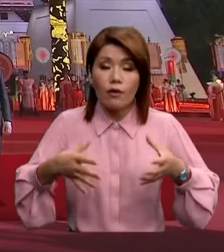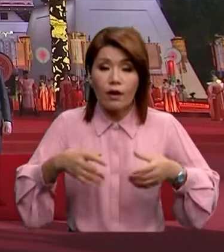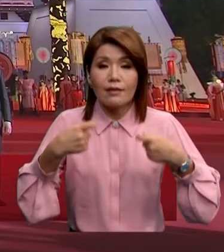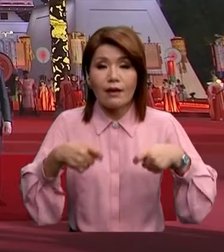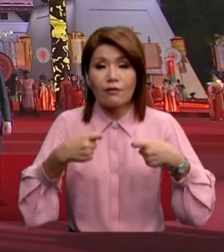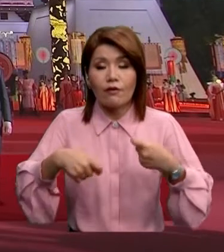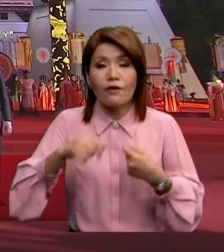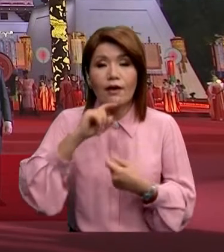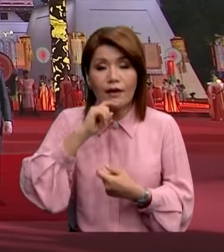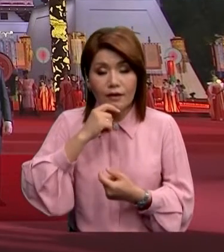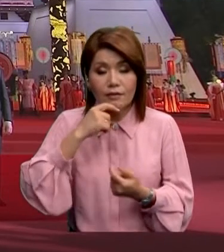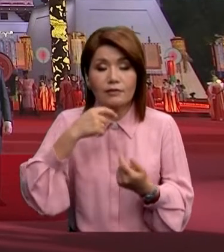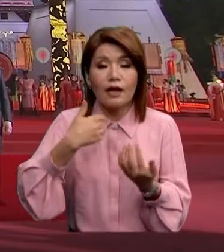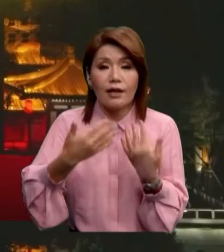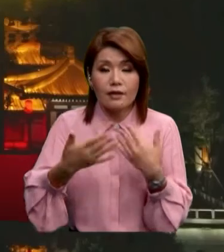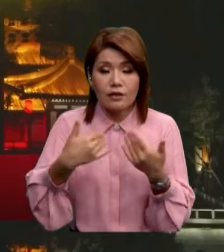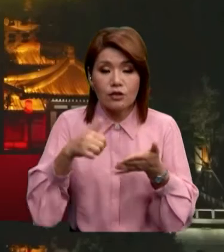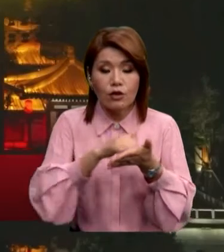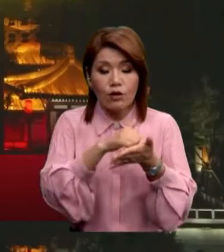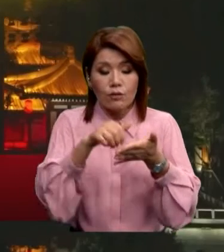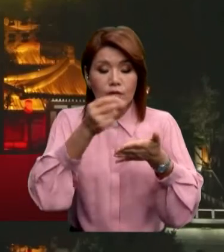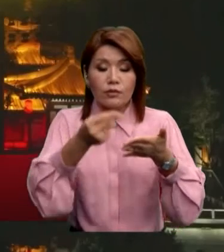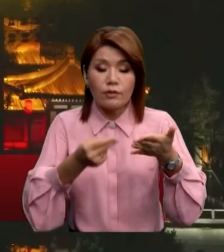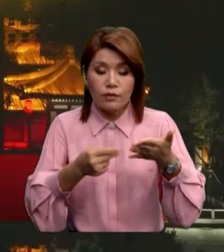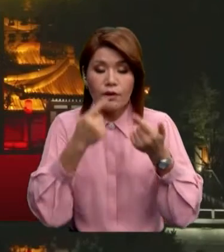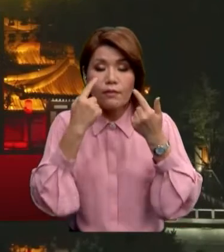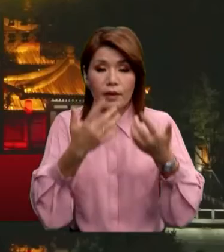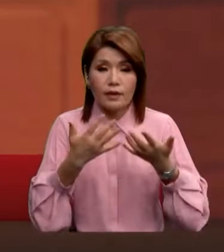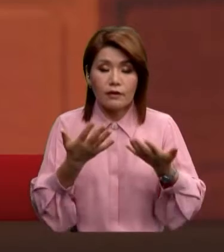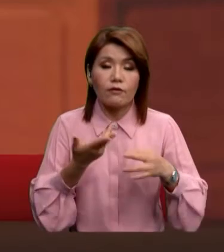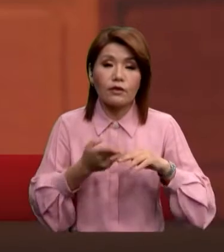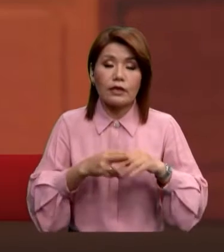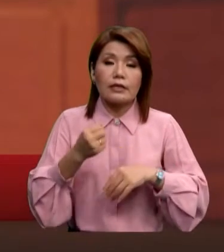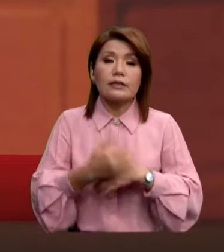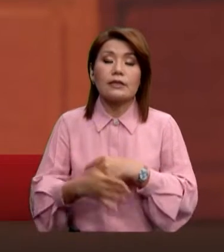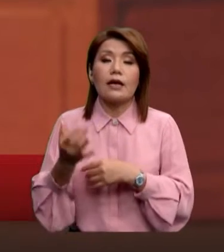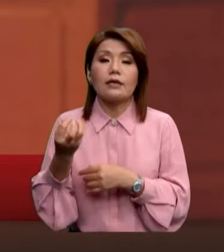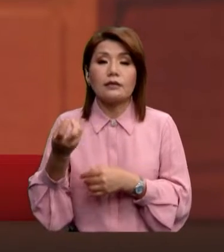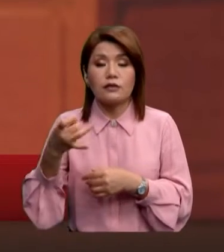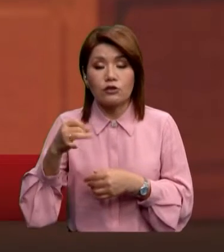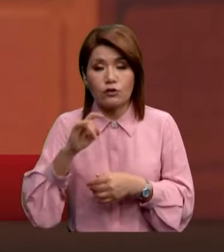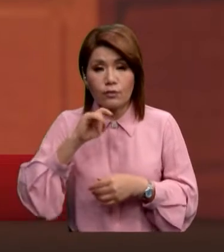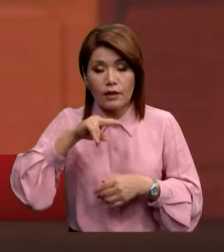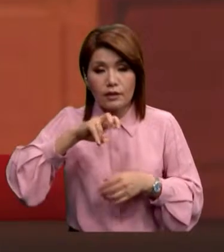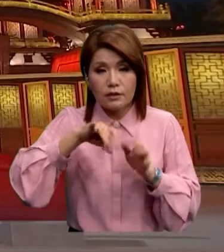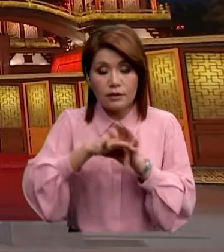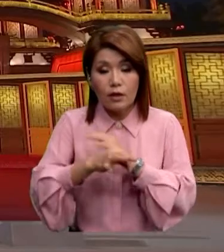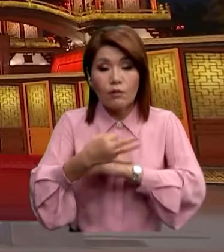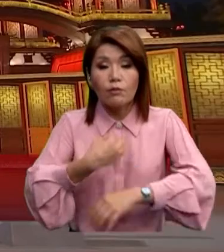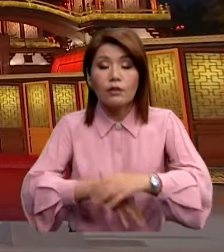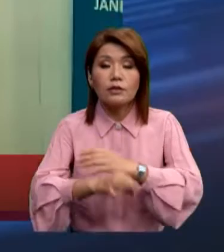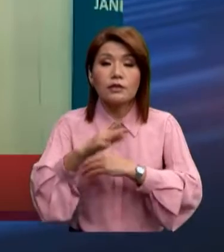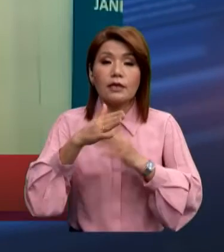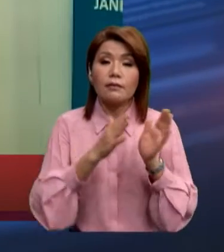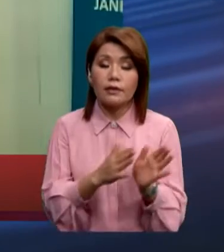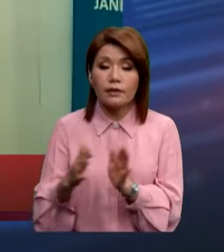торгово-экономических отношений, о чем и говорят подписанные документы. При этом Китаю выгодно, чтобы центральноазиатский регион был политически предсказуемым и